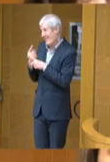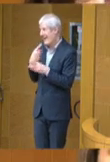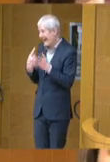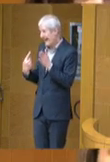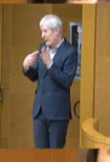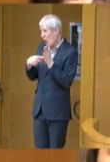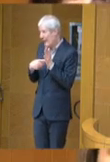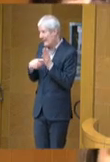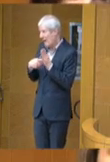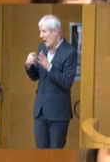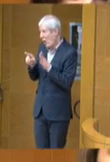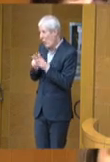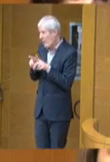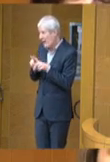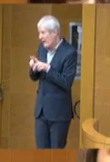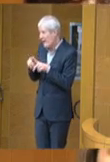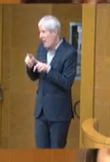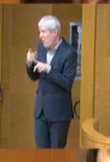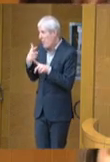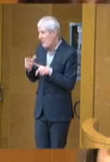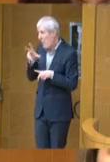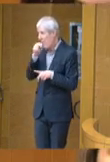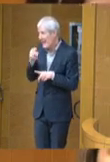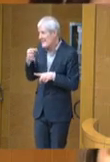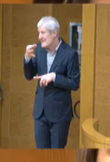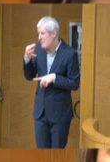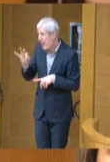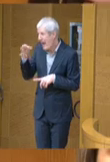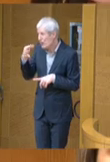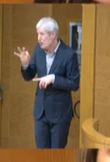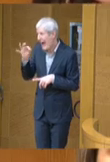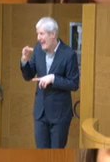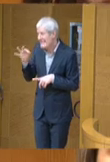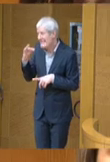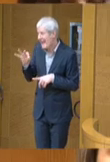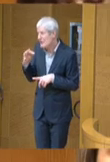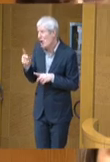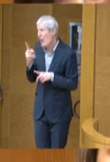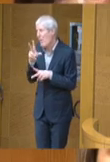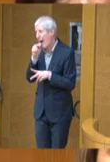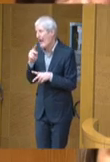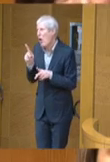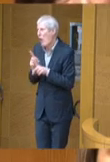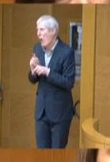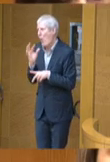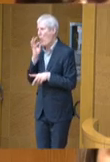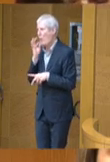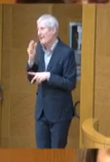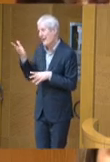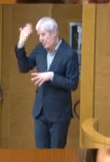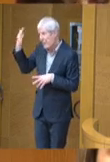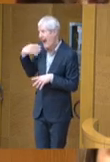tempi, perché più che parlare di specializzazione è importante parlare di umanità, perché le nostre insegnanti non avevano tutte